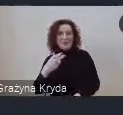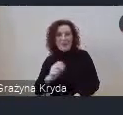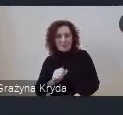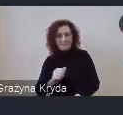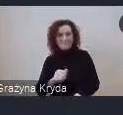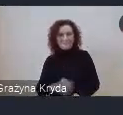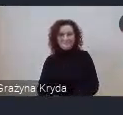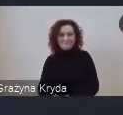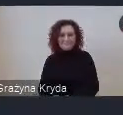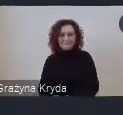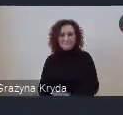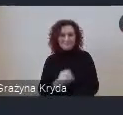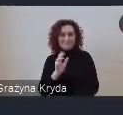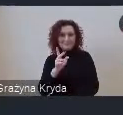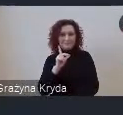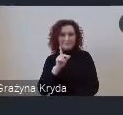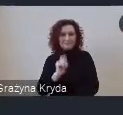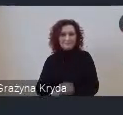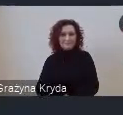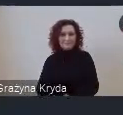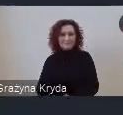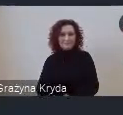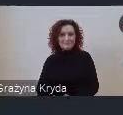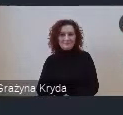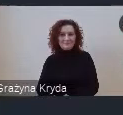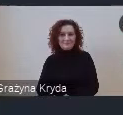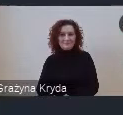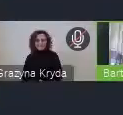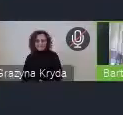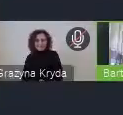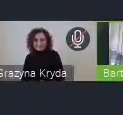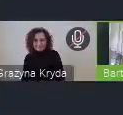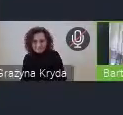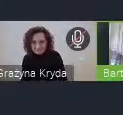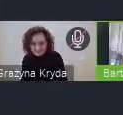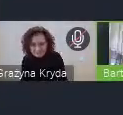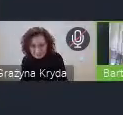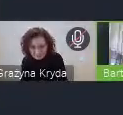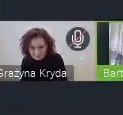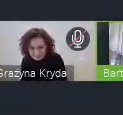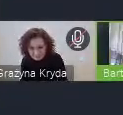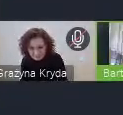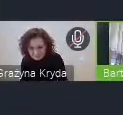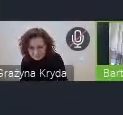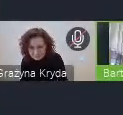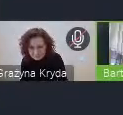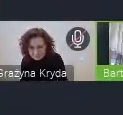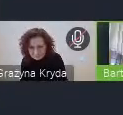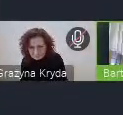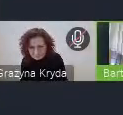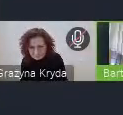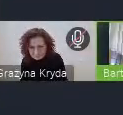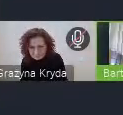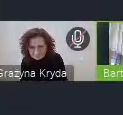tak mi się wydaje po numerze to pani może niech Pani napisze czy to pani muszę zobaczyć mówiłem ale dobrze